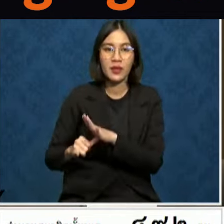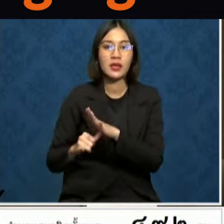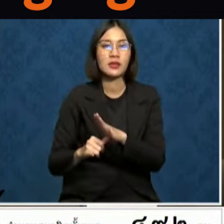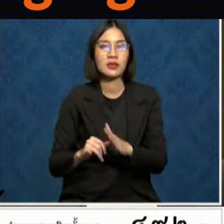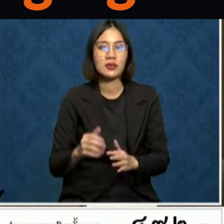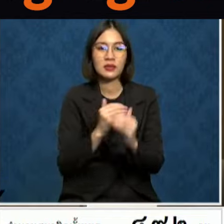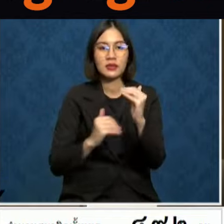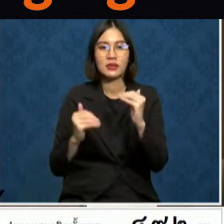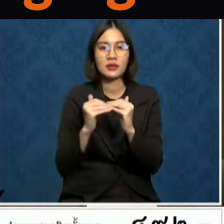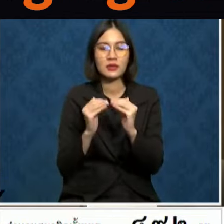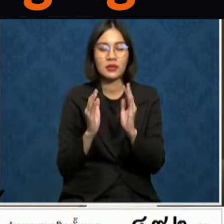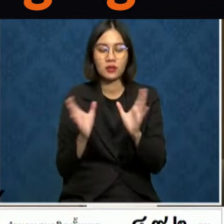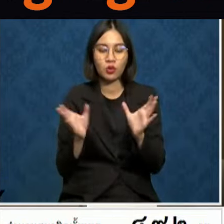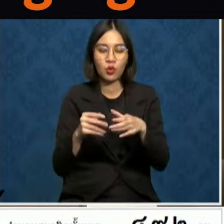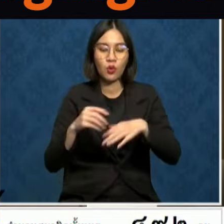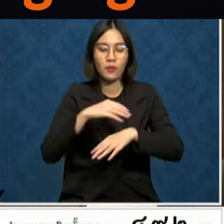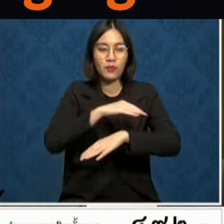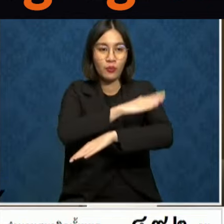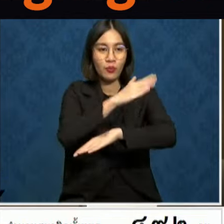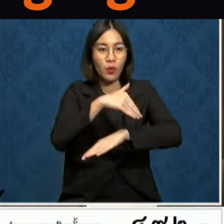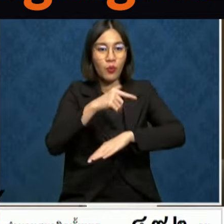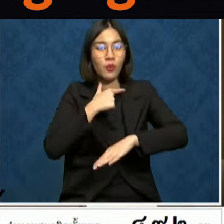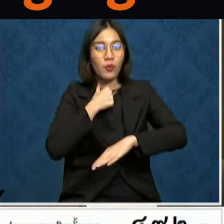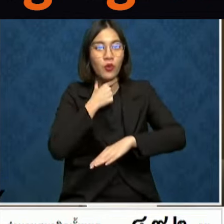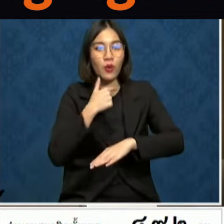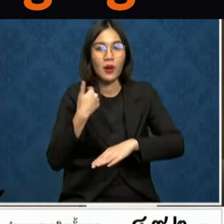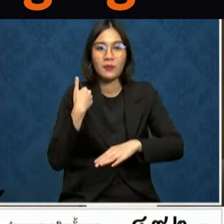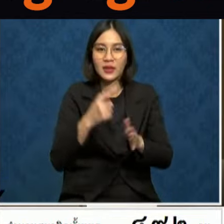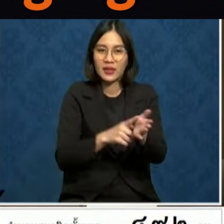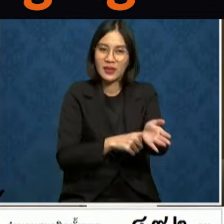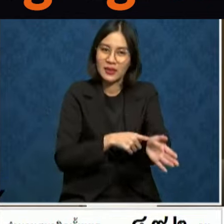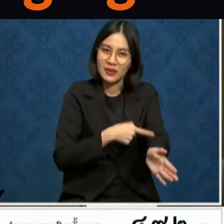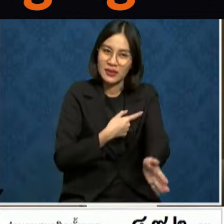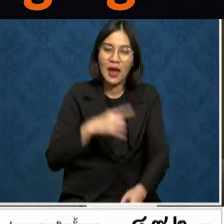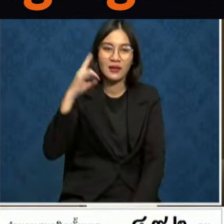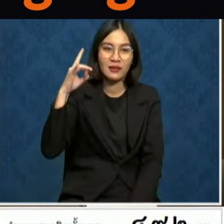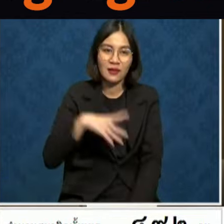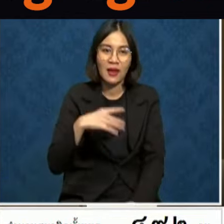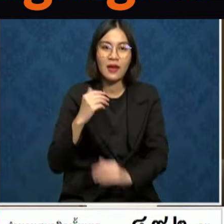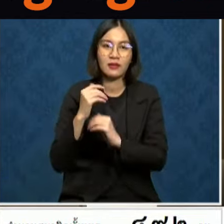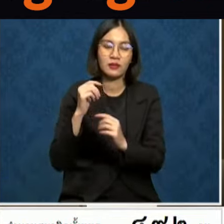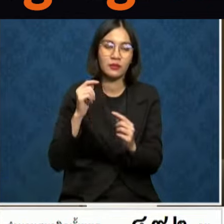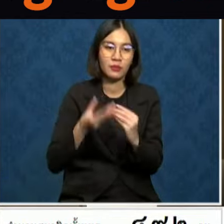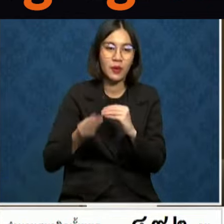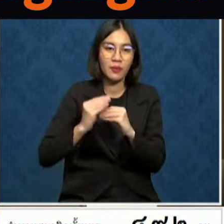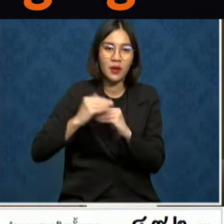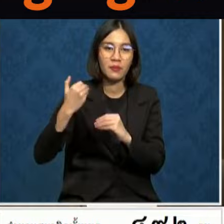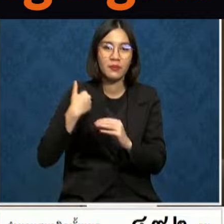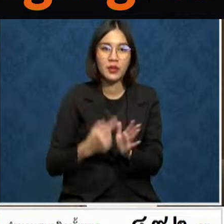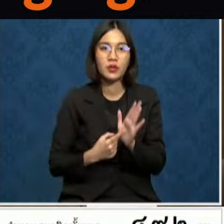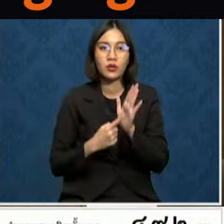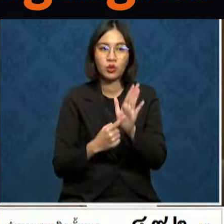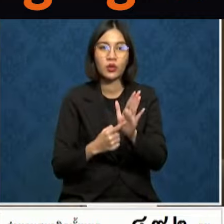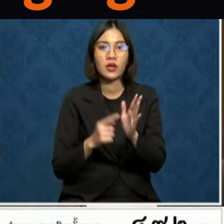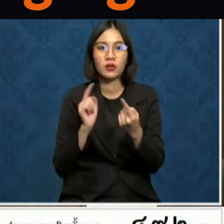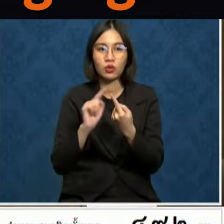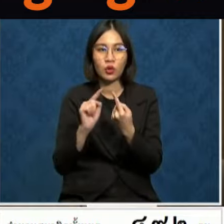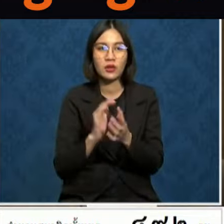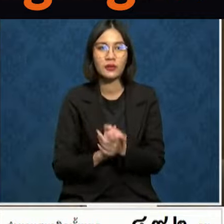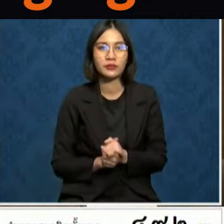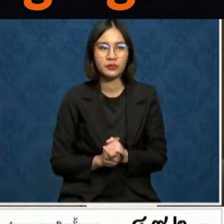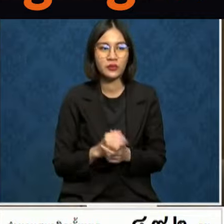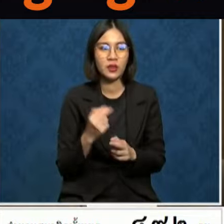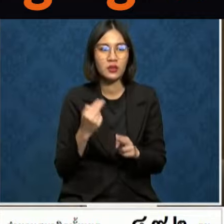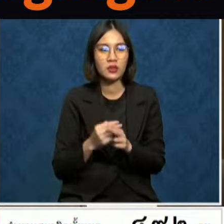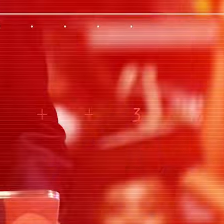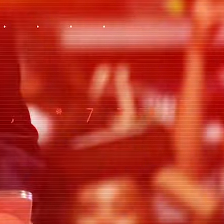ทำกินของพี่น้องชาวชาติพันธุ์มีมาอย่างต่อเนื่องและร้ายแรงขึ้นเรื่อยๆค่ะอย่างลำดับเหตุการณ์เรื่องบางกลอย